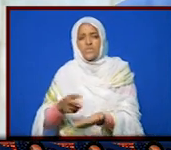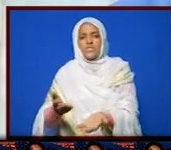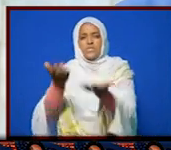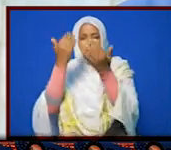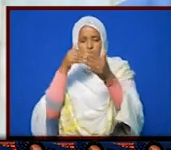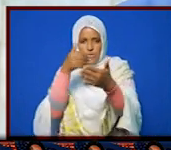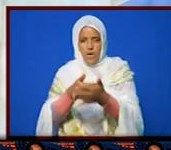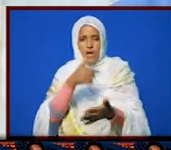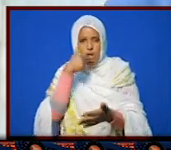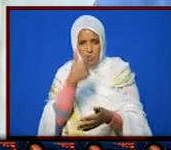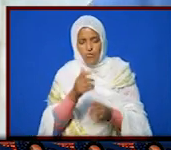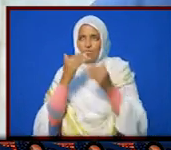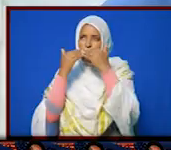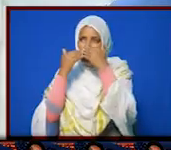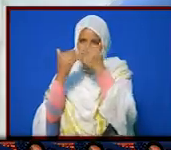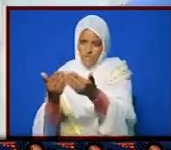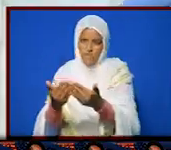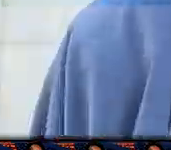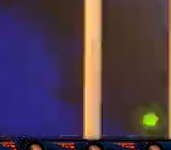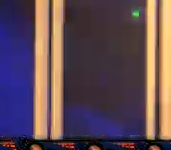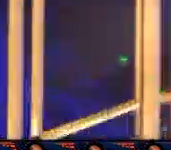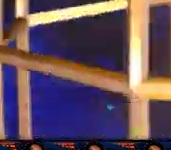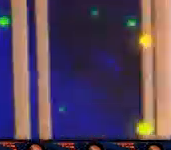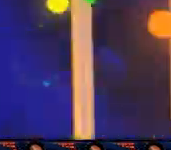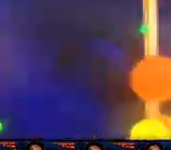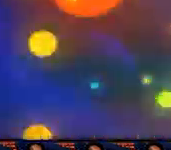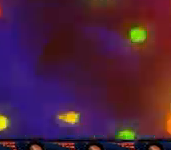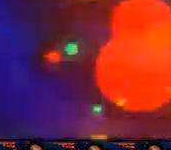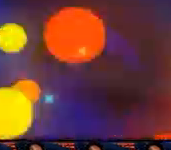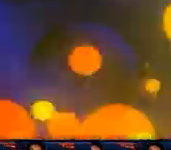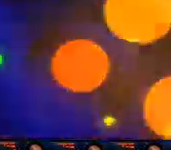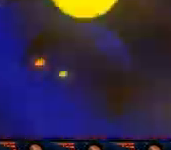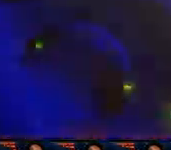እየበላ ለክብር ትንሣኤ ቢበቃ እላለሁኝ።